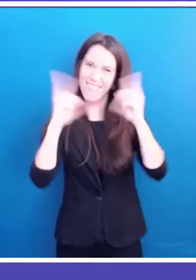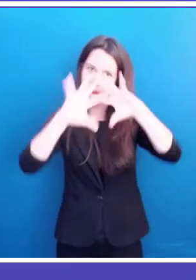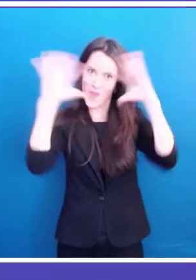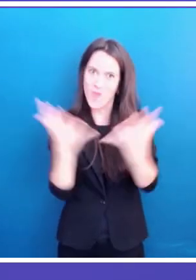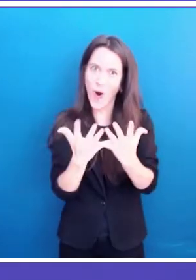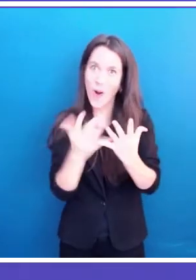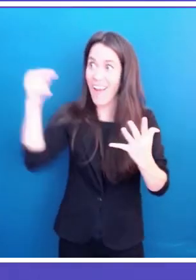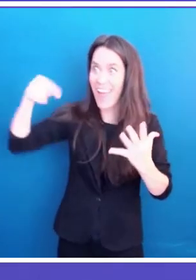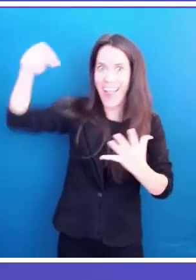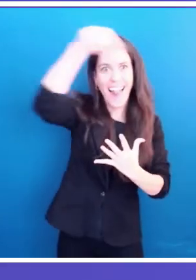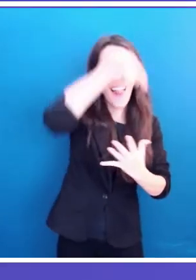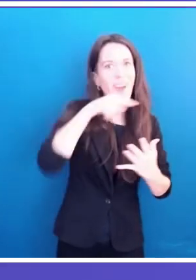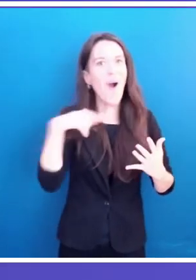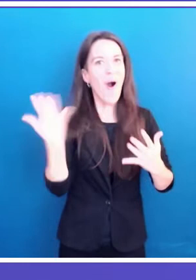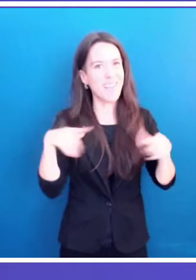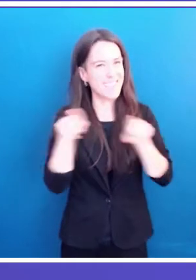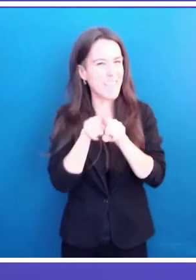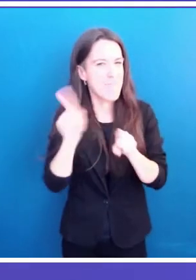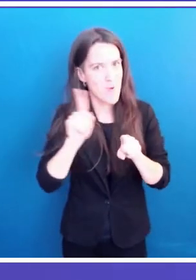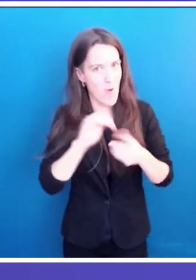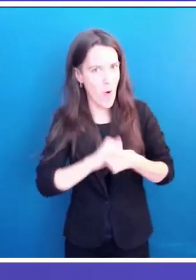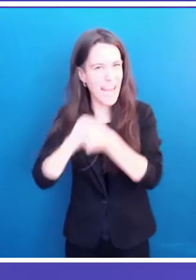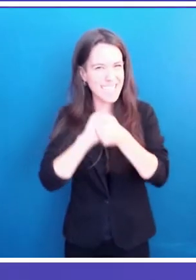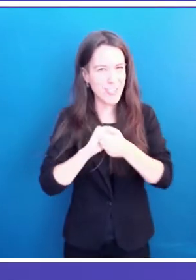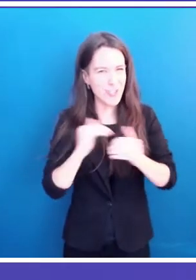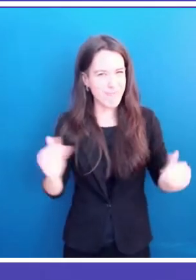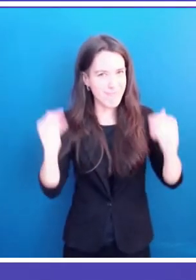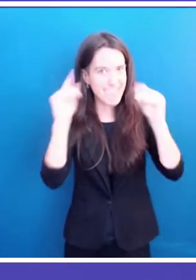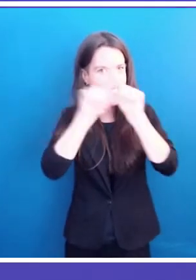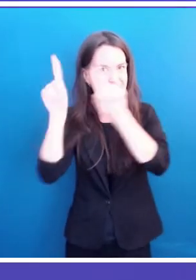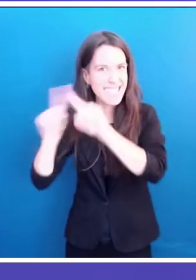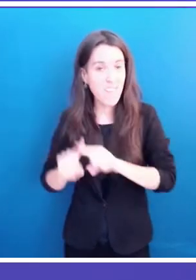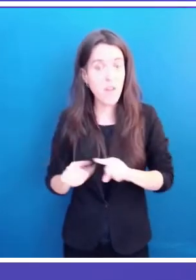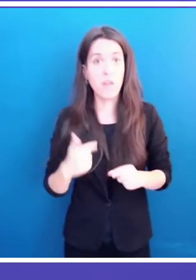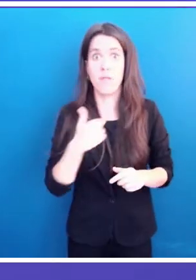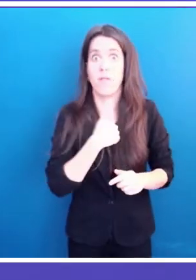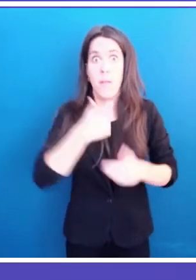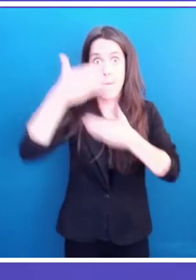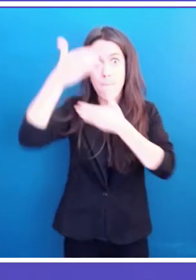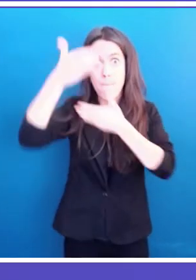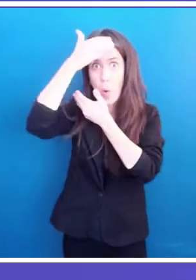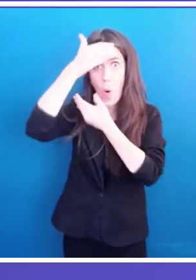لدينا أيضا في شرق الشمال المتوسط بعض دول الجنوب.